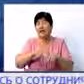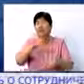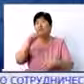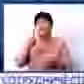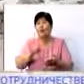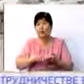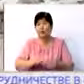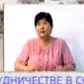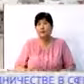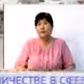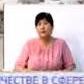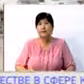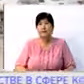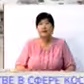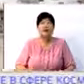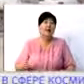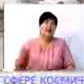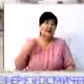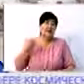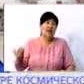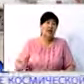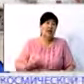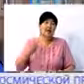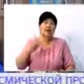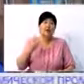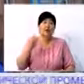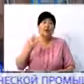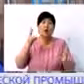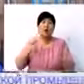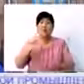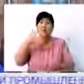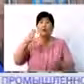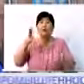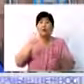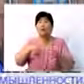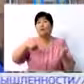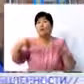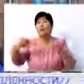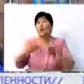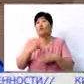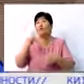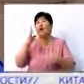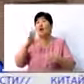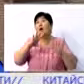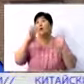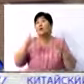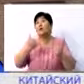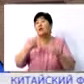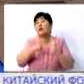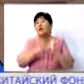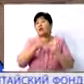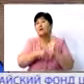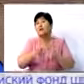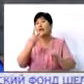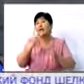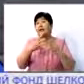вопросу. В Кызылорде жильцы 33 аварийных многоэтажных домов переехали в новые квартиры. В общей сложности